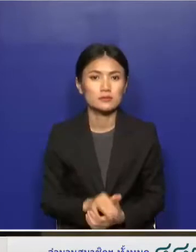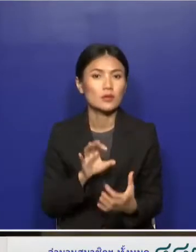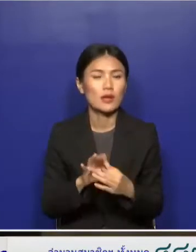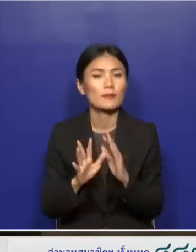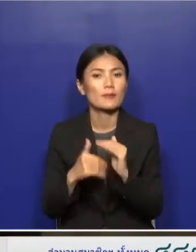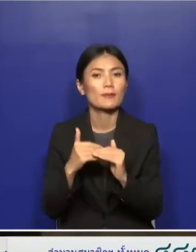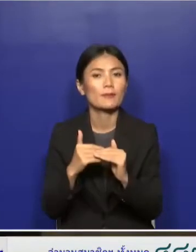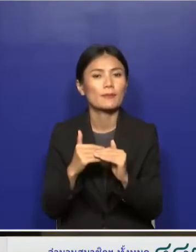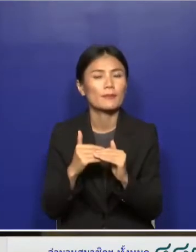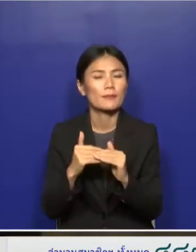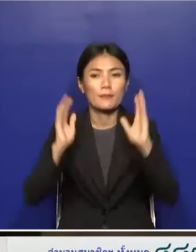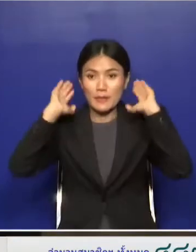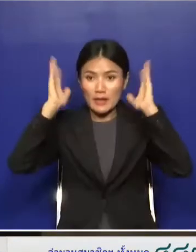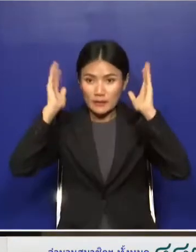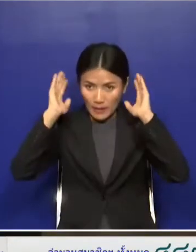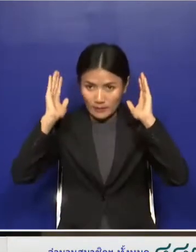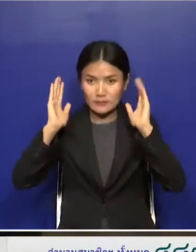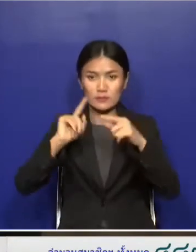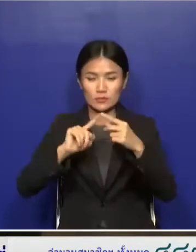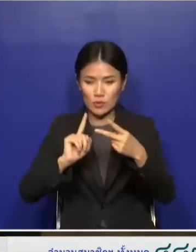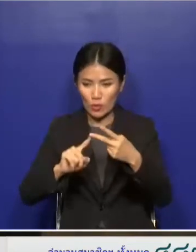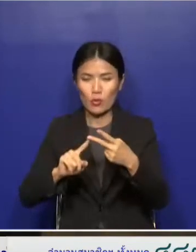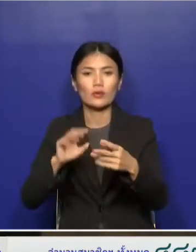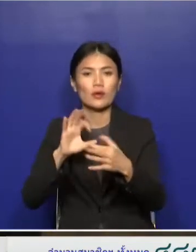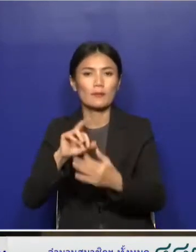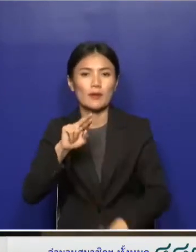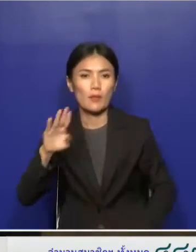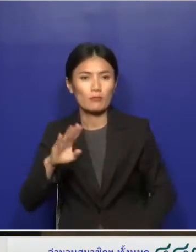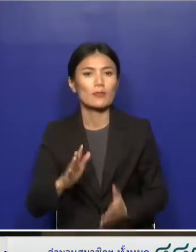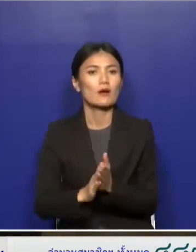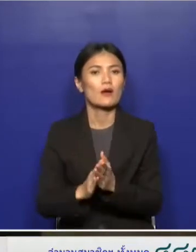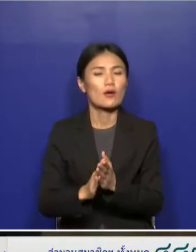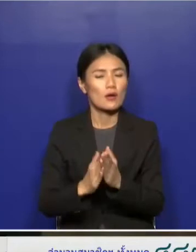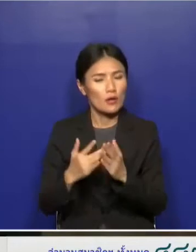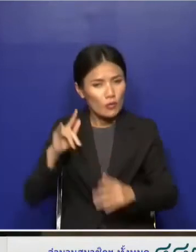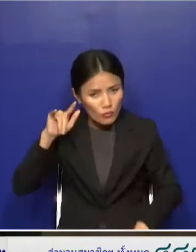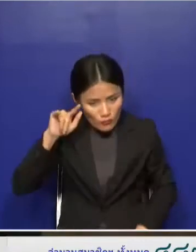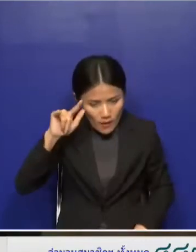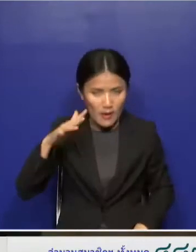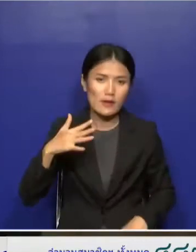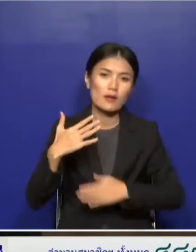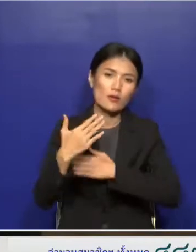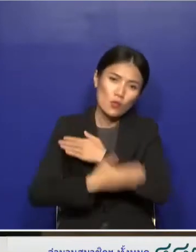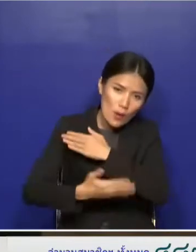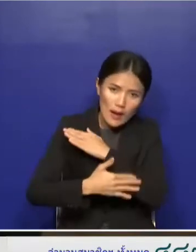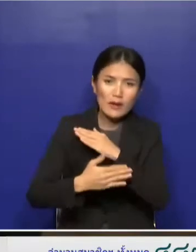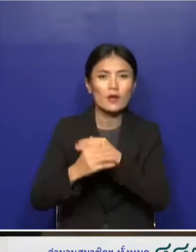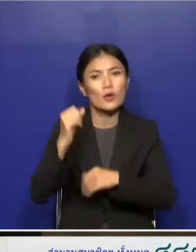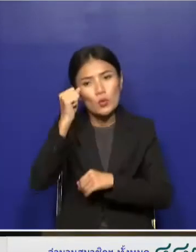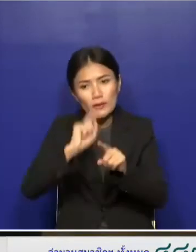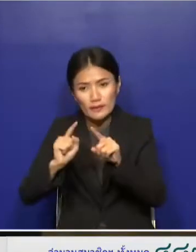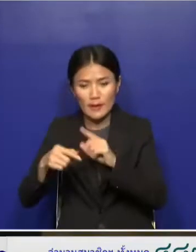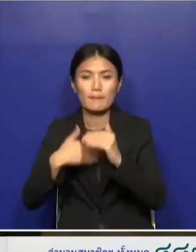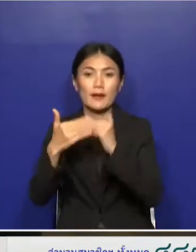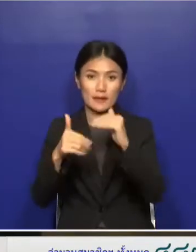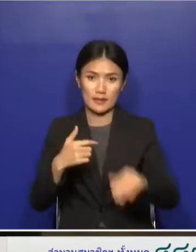ชาสัมพันธ์และการพัฒนาระบบคมนาคมนะครับเพราะจากการท่องเที่ยวเนี่ยผมเองก็เป็นคนนึงที่